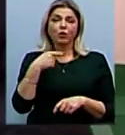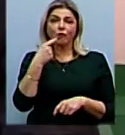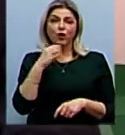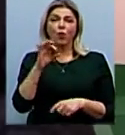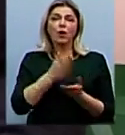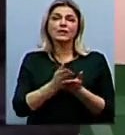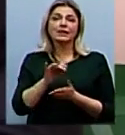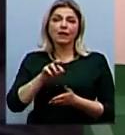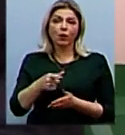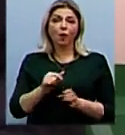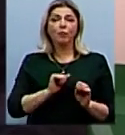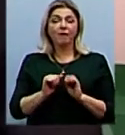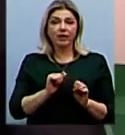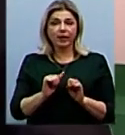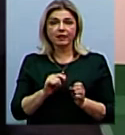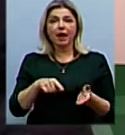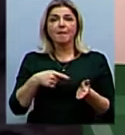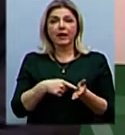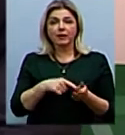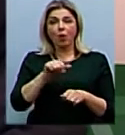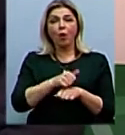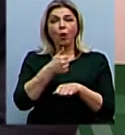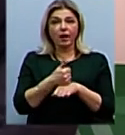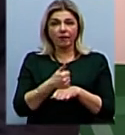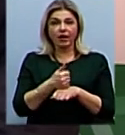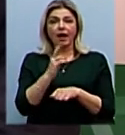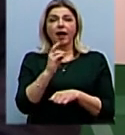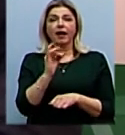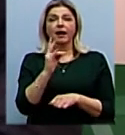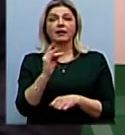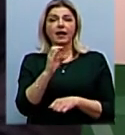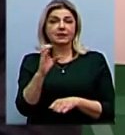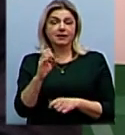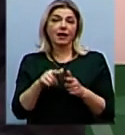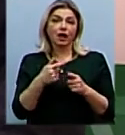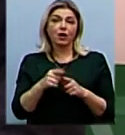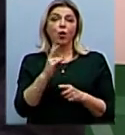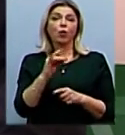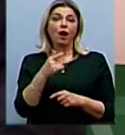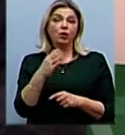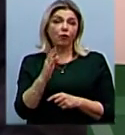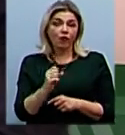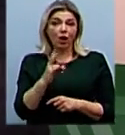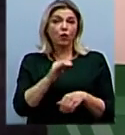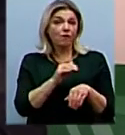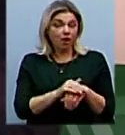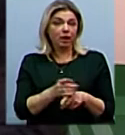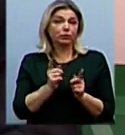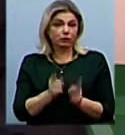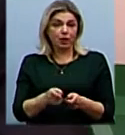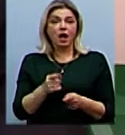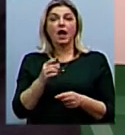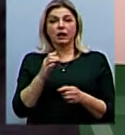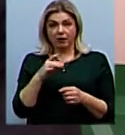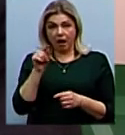стиль управління міських голів Кернеса та Труханова, але факт залишається фактом, там звіти наживо було